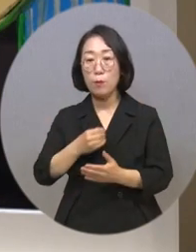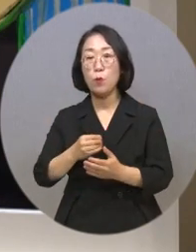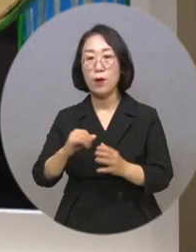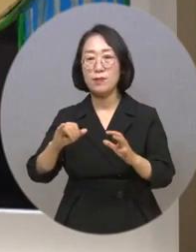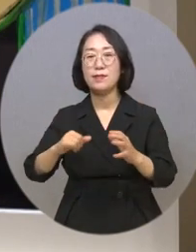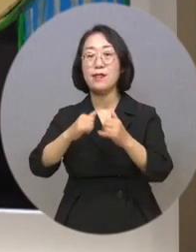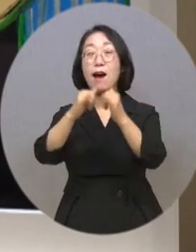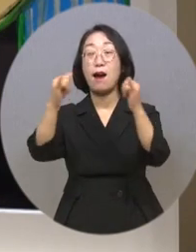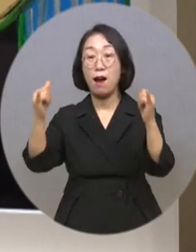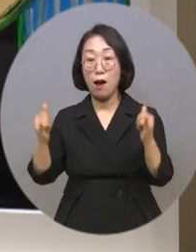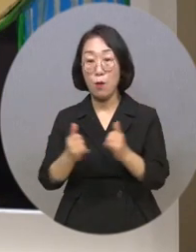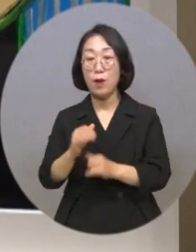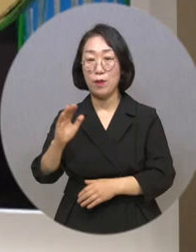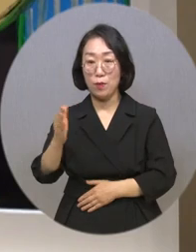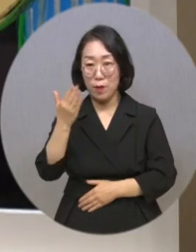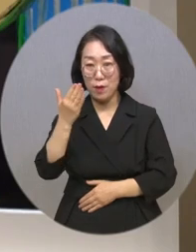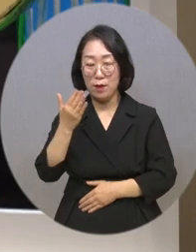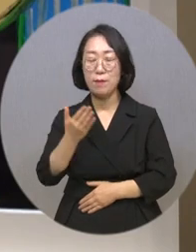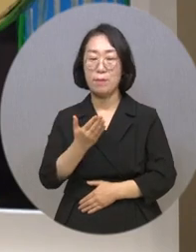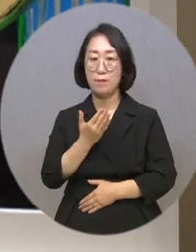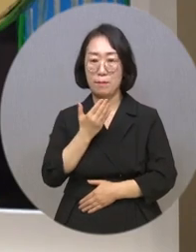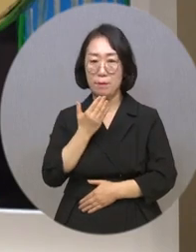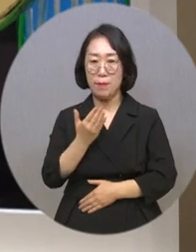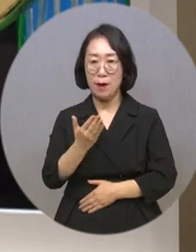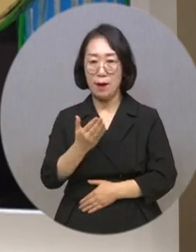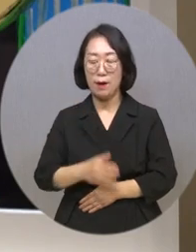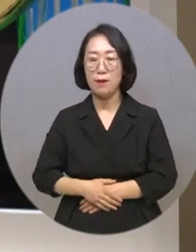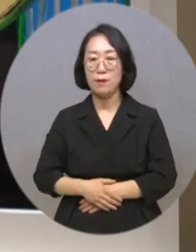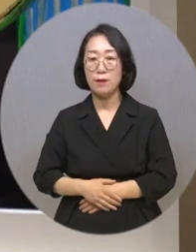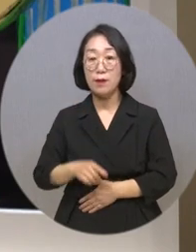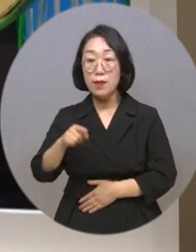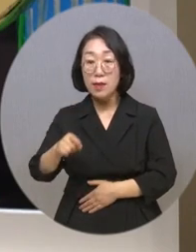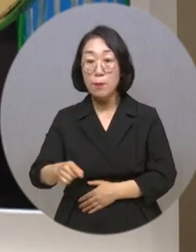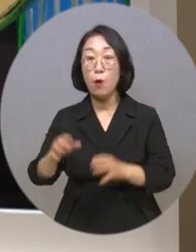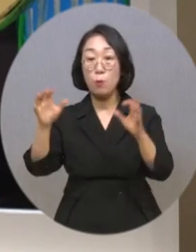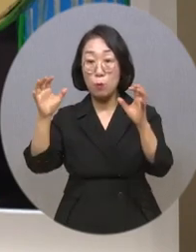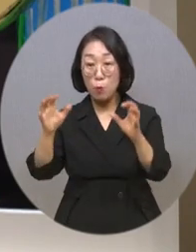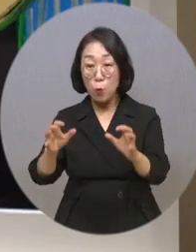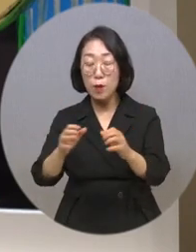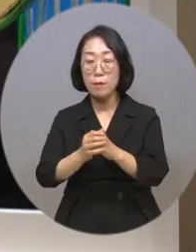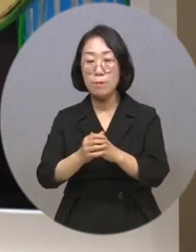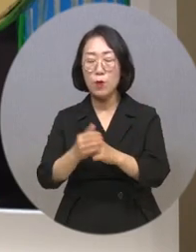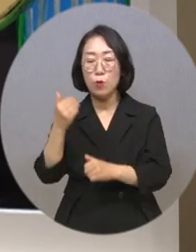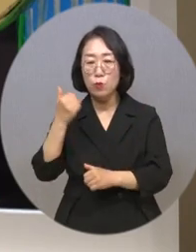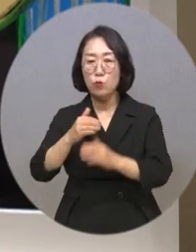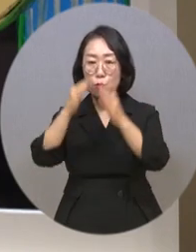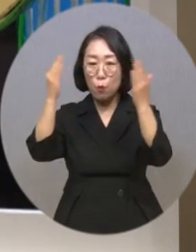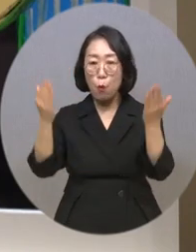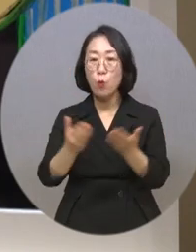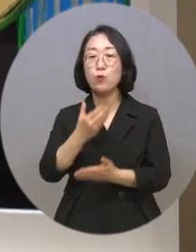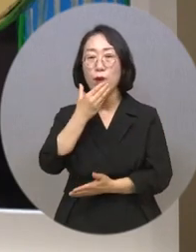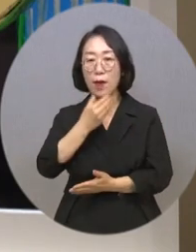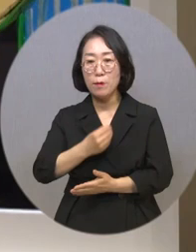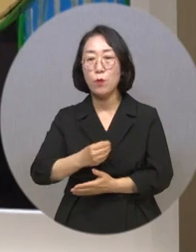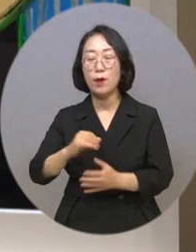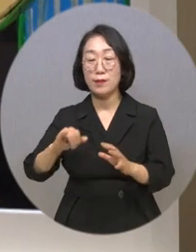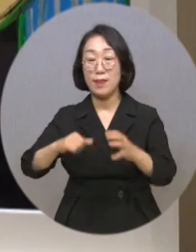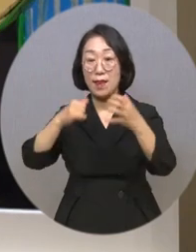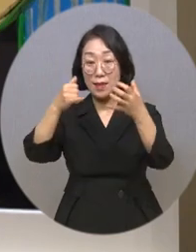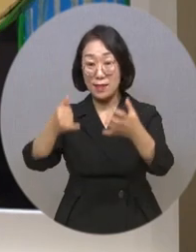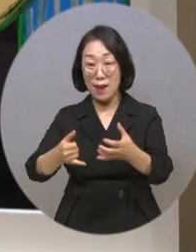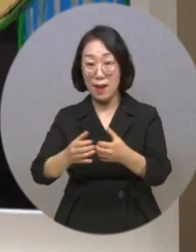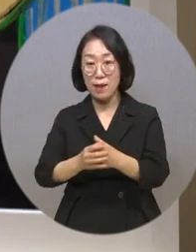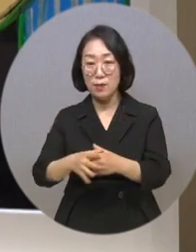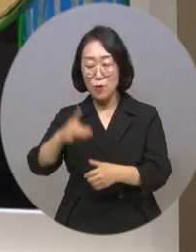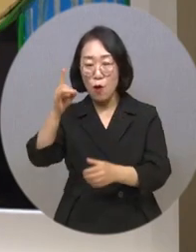있는 차별 없는 세상이 될 수 있을 것입니다. 이번 자선 행사가 누구나 행복한 세상을 만드는데 한 알의